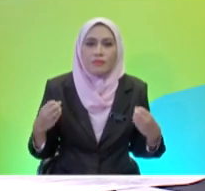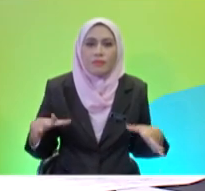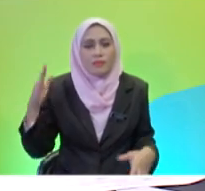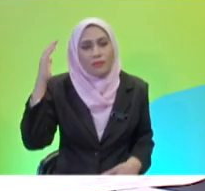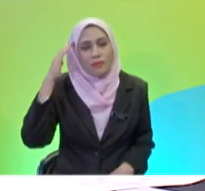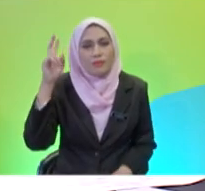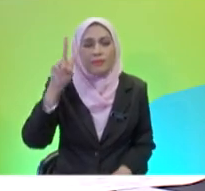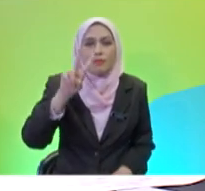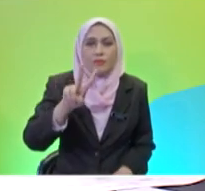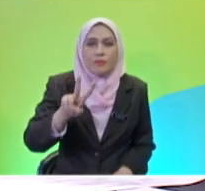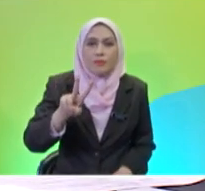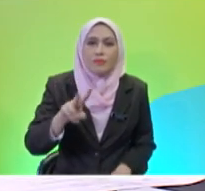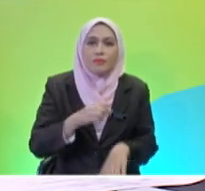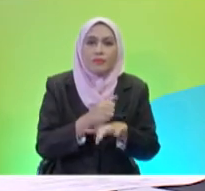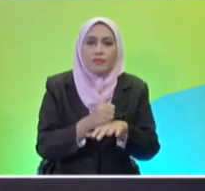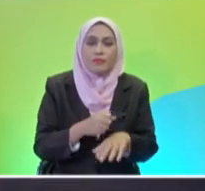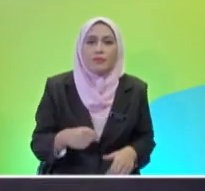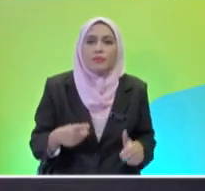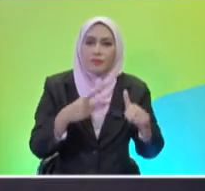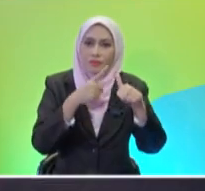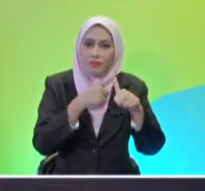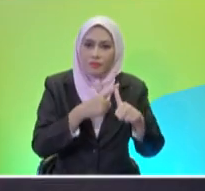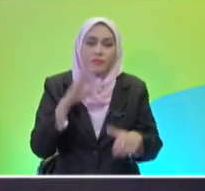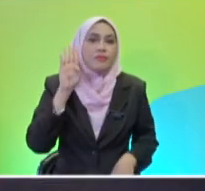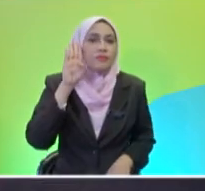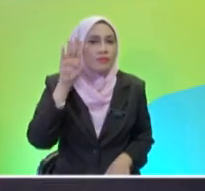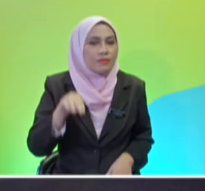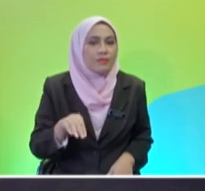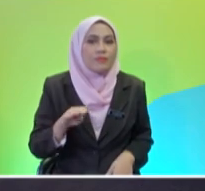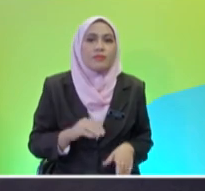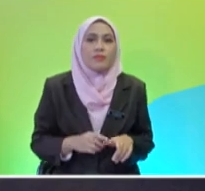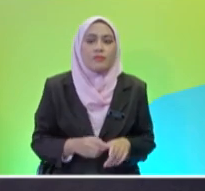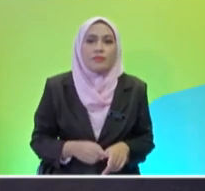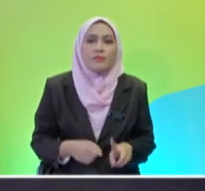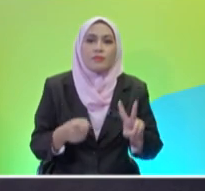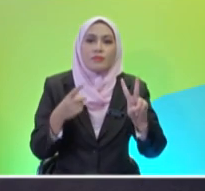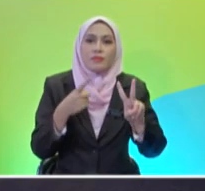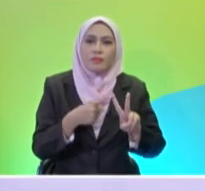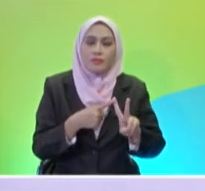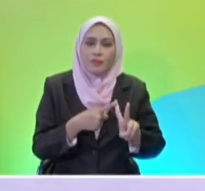serangga. Yang pertama sekali adalah lebah. Yang kedua adalah